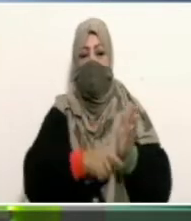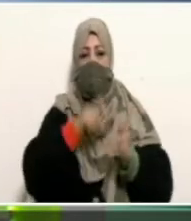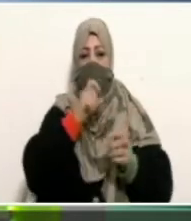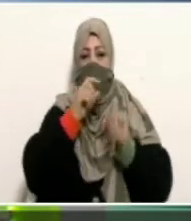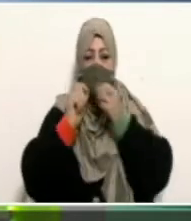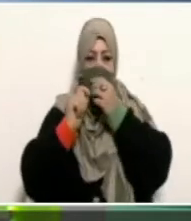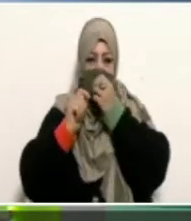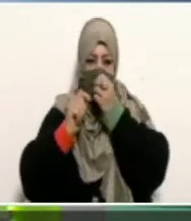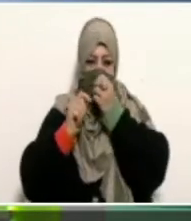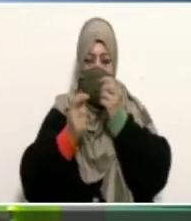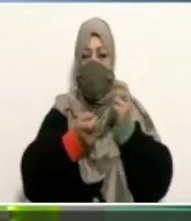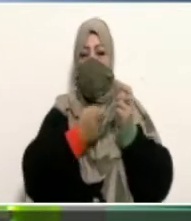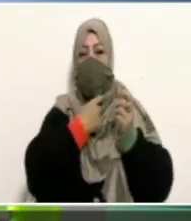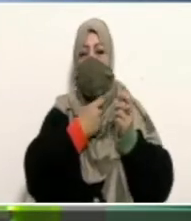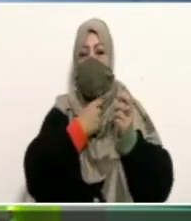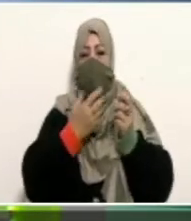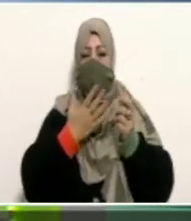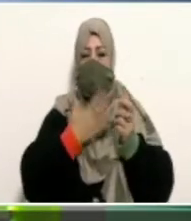ما حكمه؟